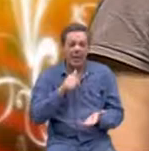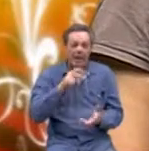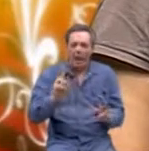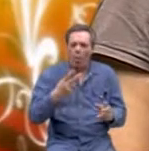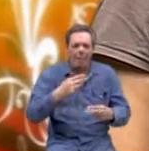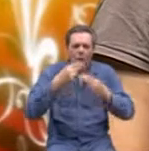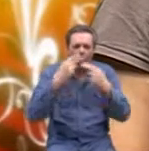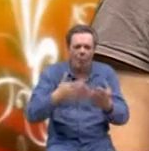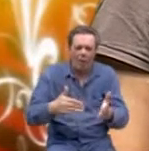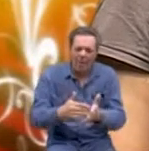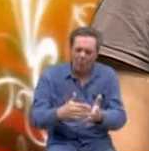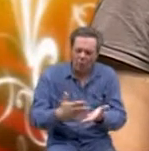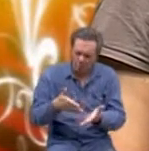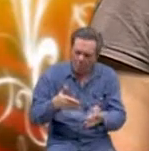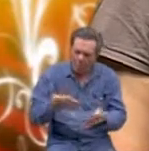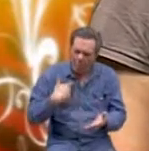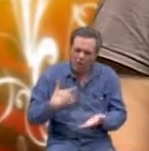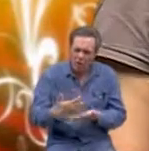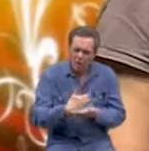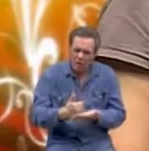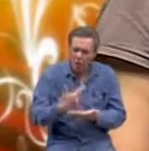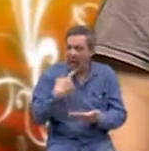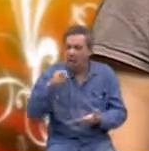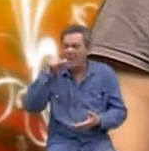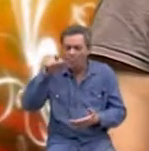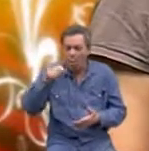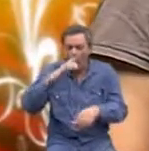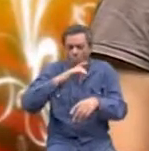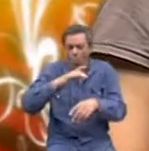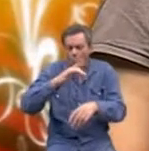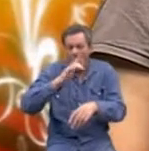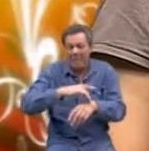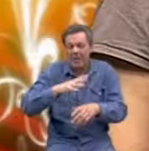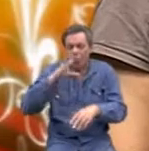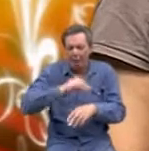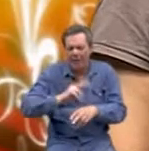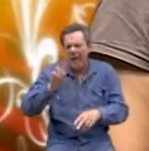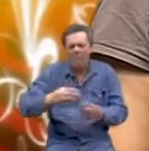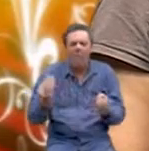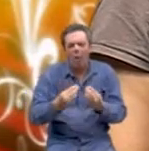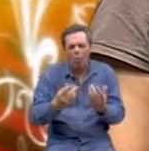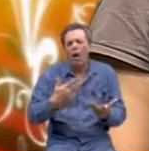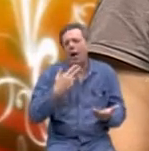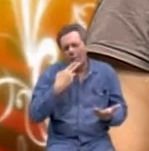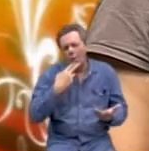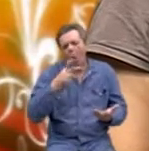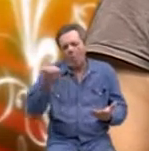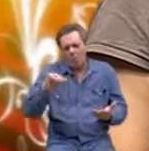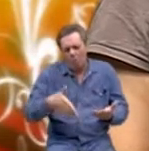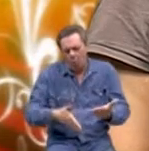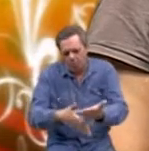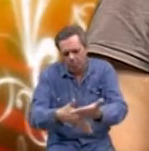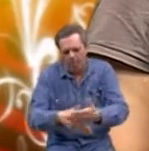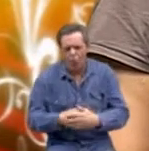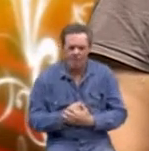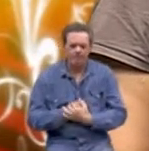možemo odgovoriti na potrebu korisnika ili ako nismo u mjestu stanovanja te osobe, imamo sigurno nekoga kome tu osobu možemo uputiti i naći neki način da